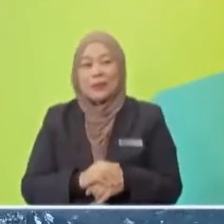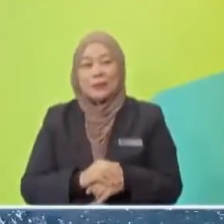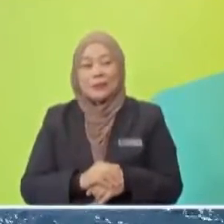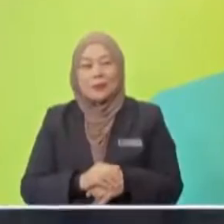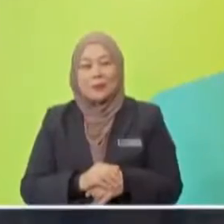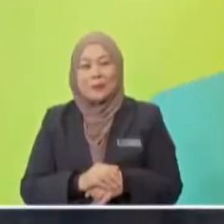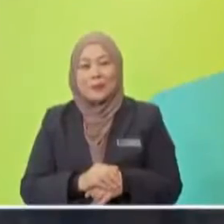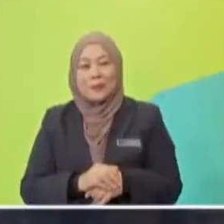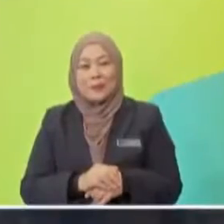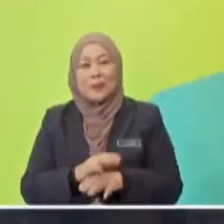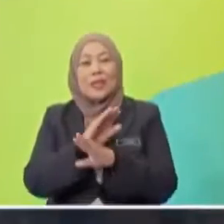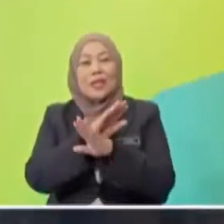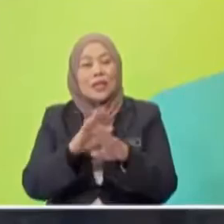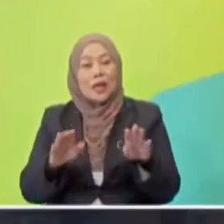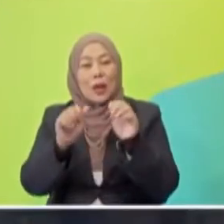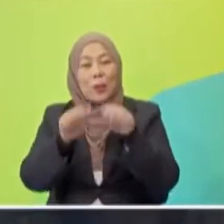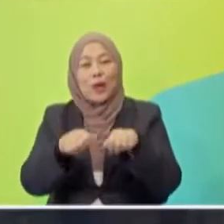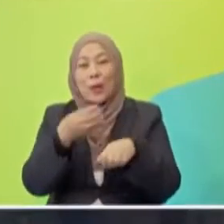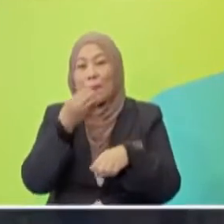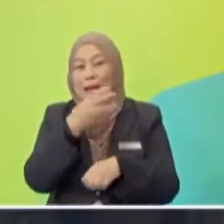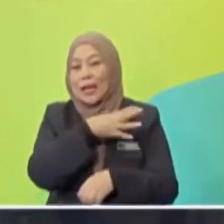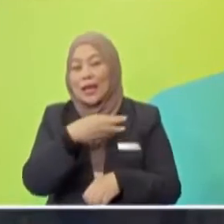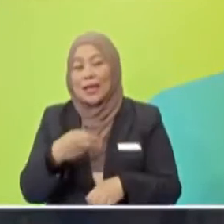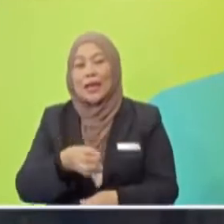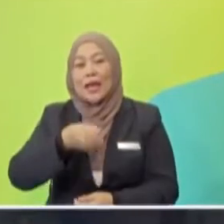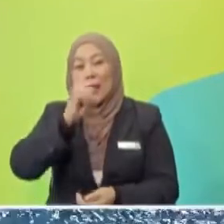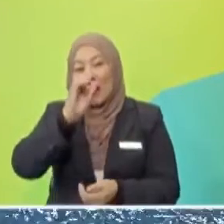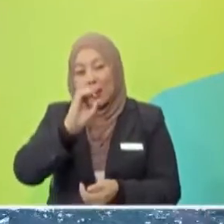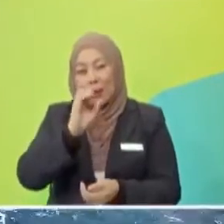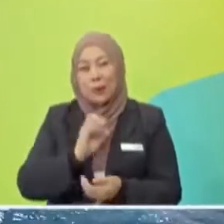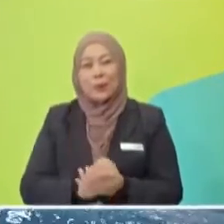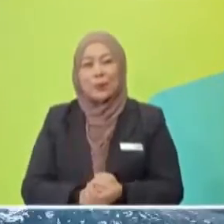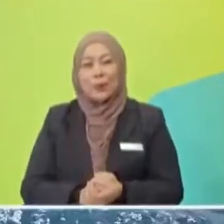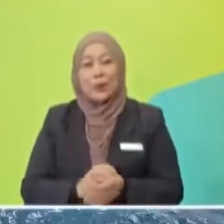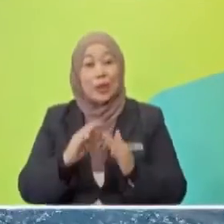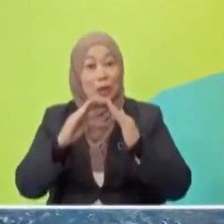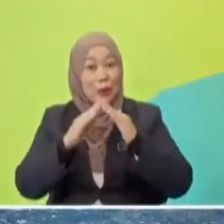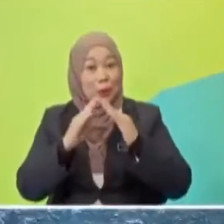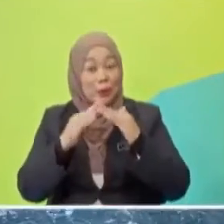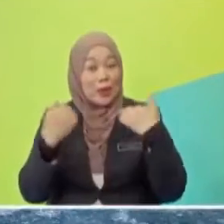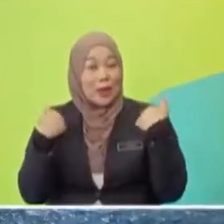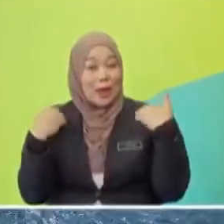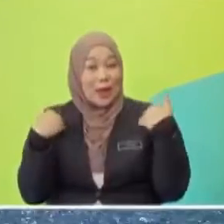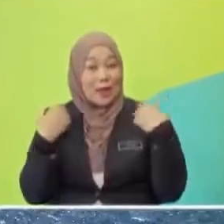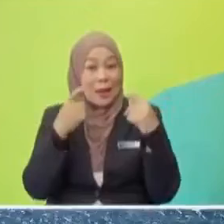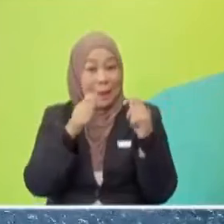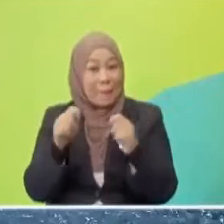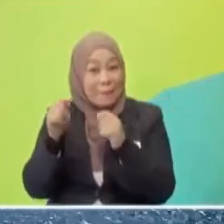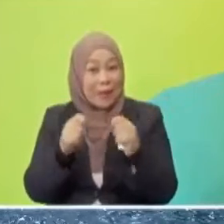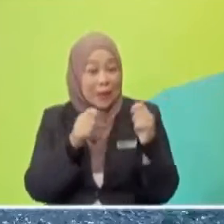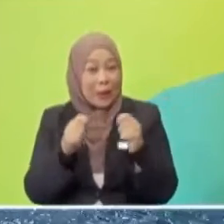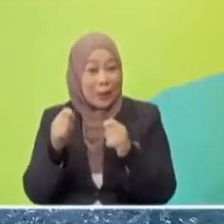tidak boleh makan dan minum kita lihat dia Kak rumah ada patung tak ada sih gua makan